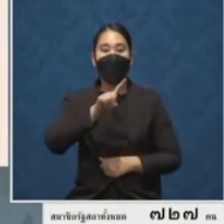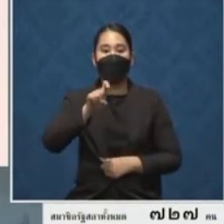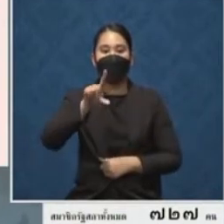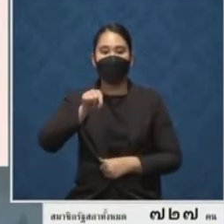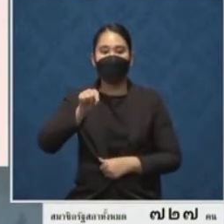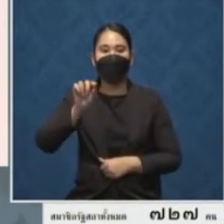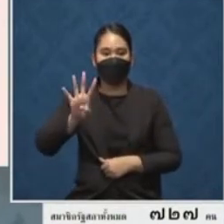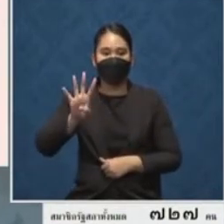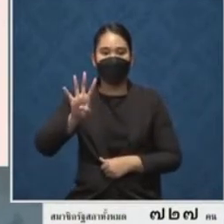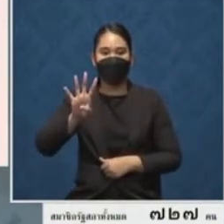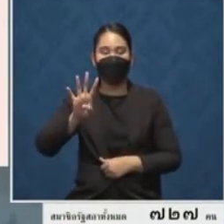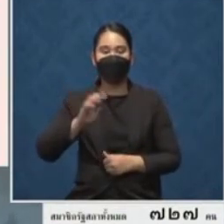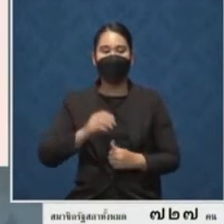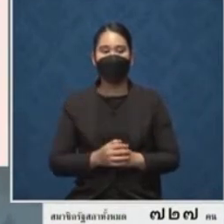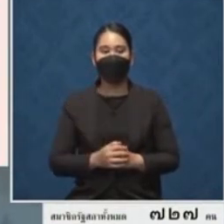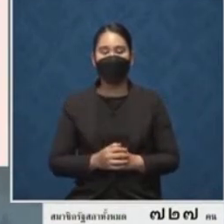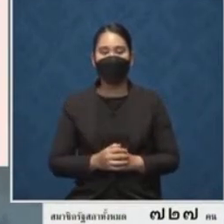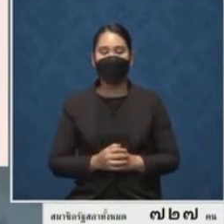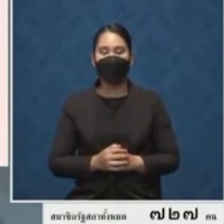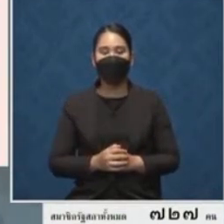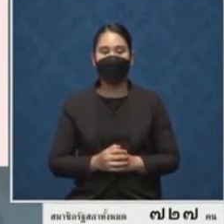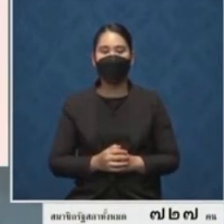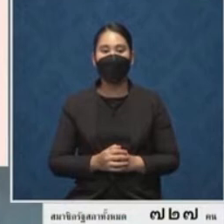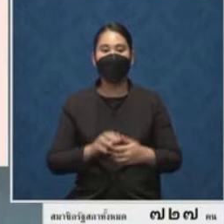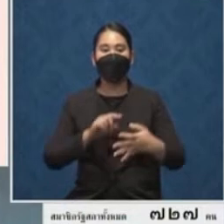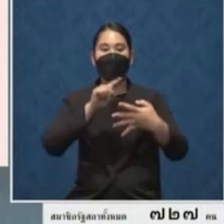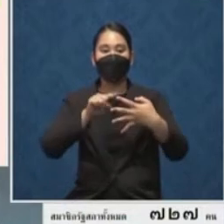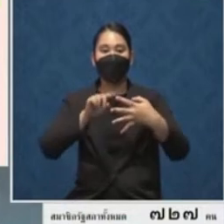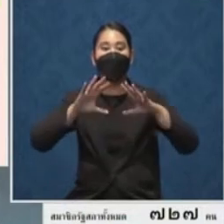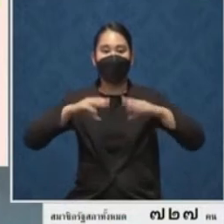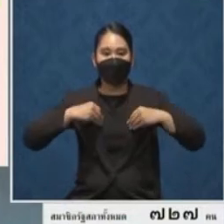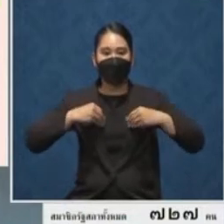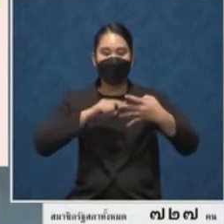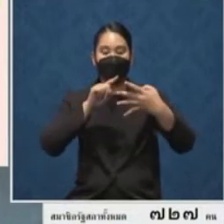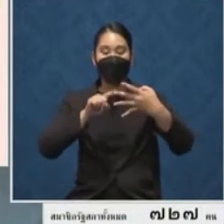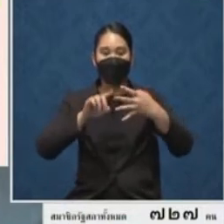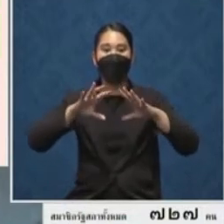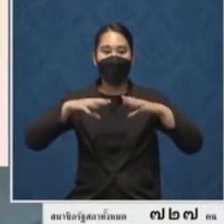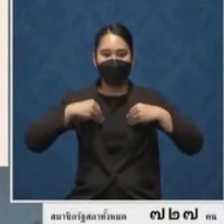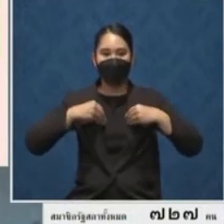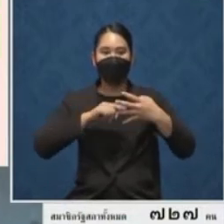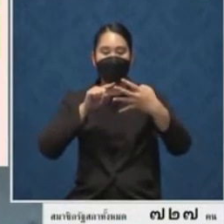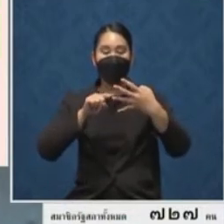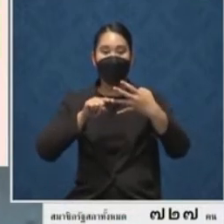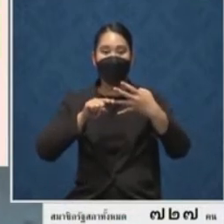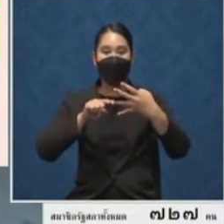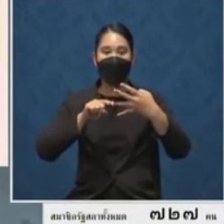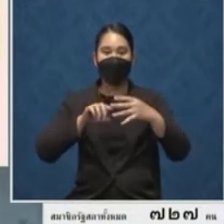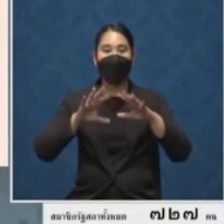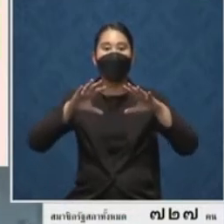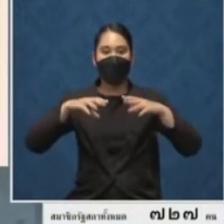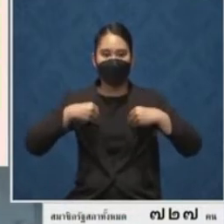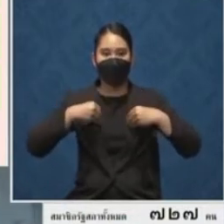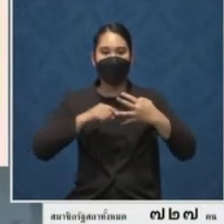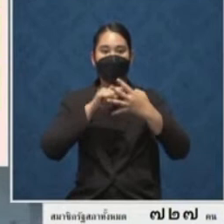มลพันทิพย ์1รับหลักการ2รับหลักการ3รับหลักการ